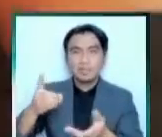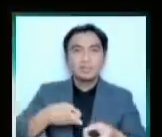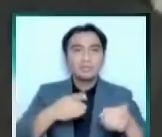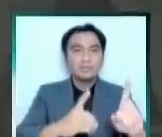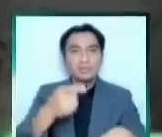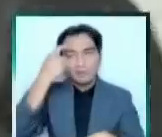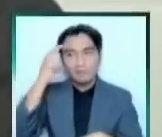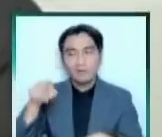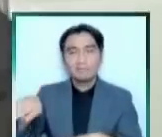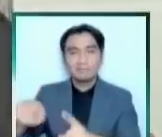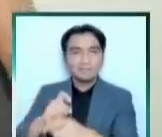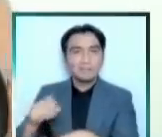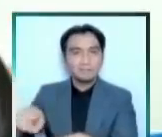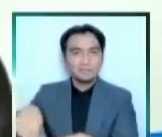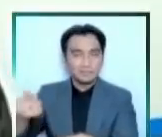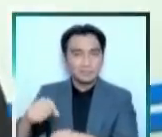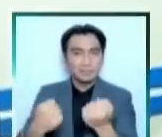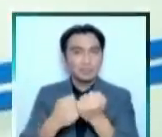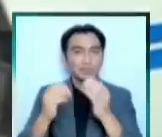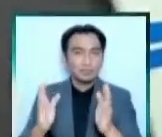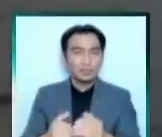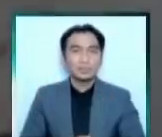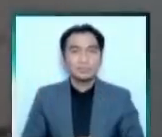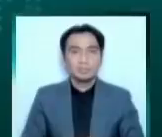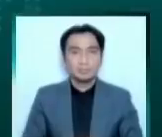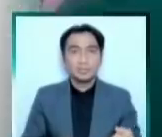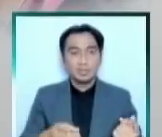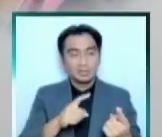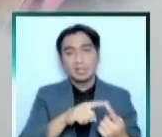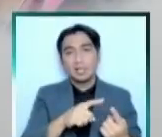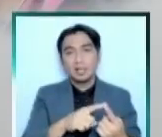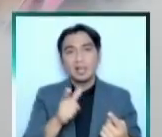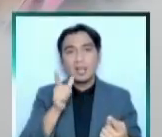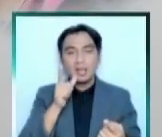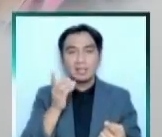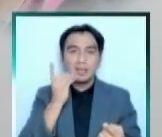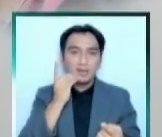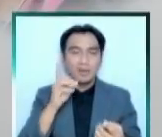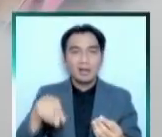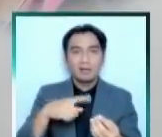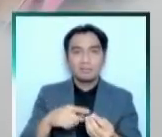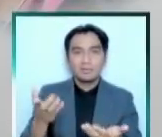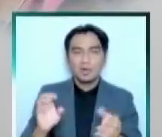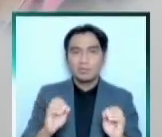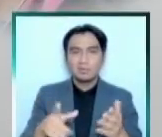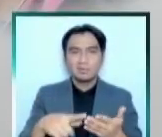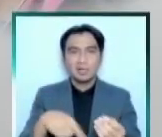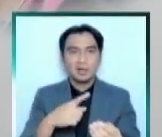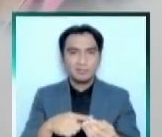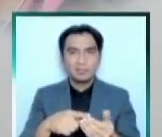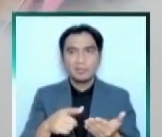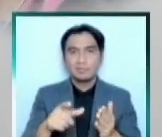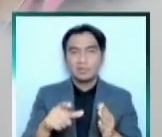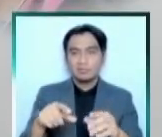taga-suporta. Wala raw tutol si Senador Laila De Lima sa ideya sa likod ng SIM card registration bill, lalo't nagagamit ang prepaid SIM card